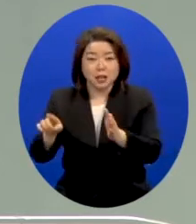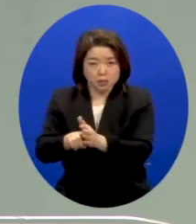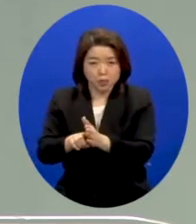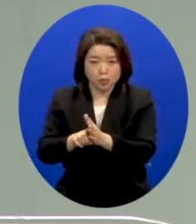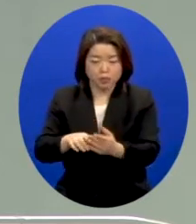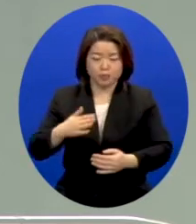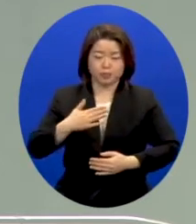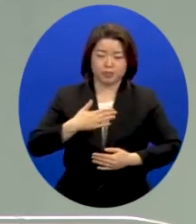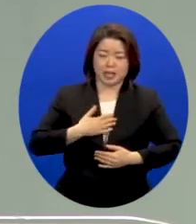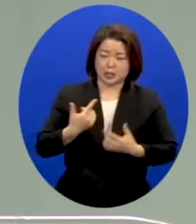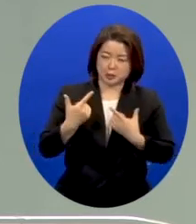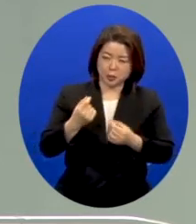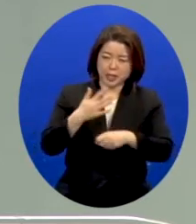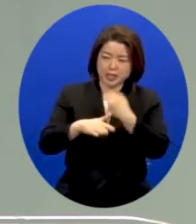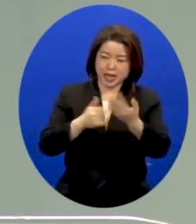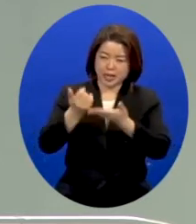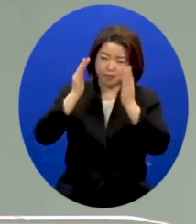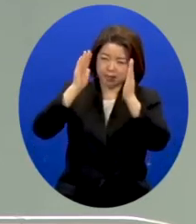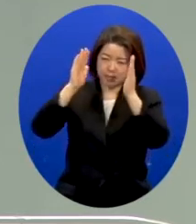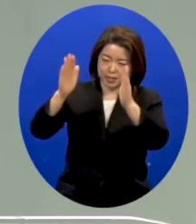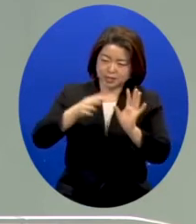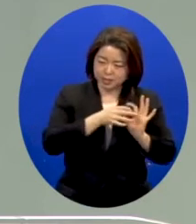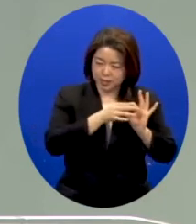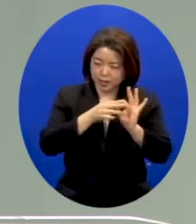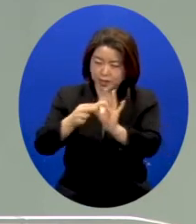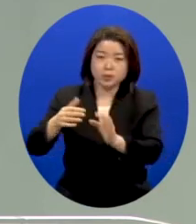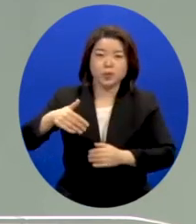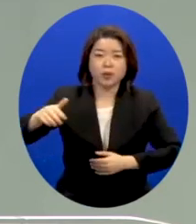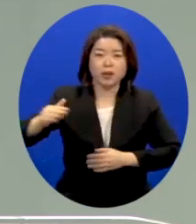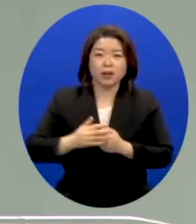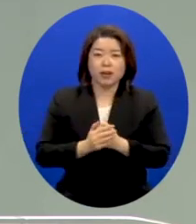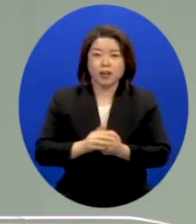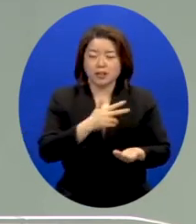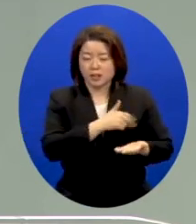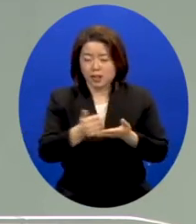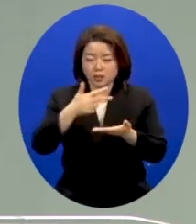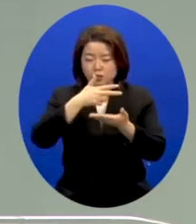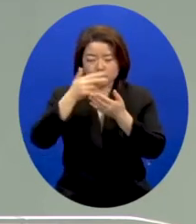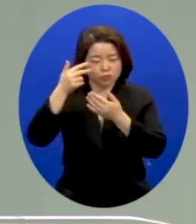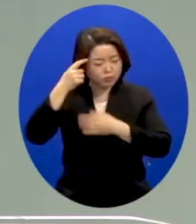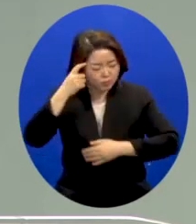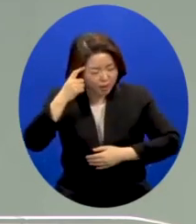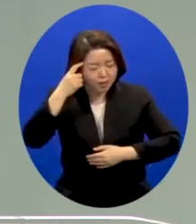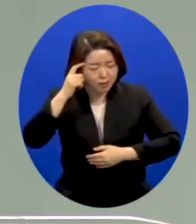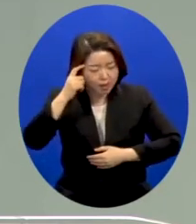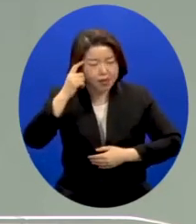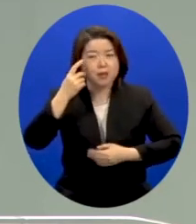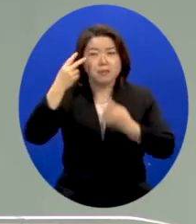나도 하나님을 계속 향하여 나아가는 거예요 계속 개념을 생각하는 거예요